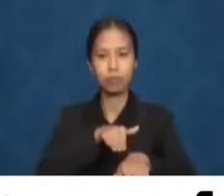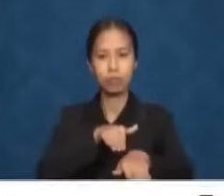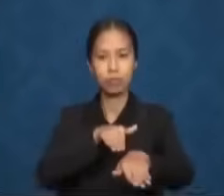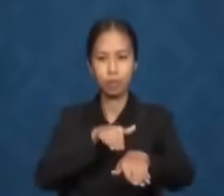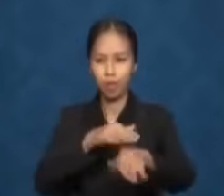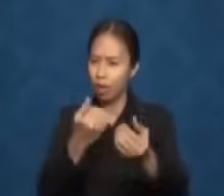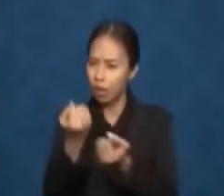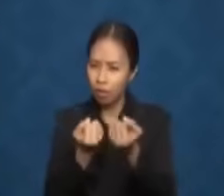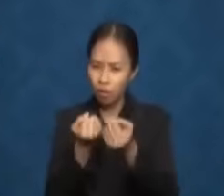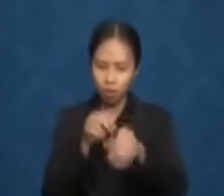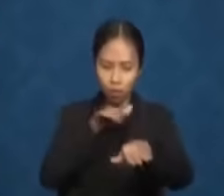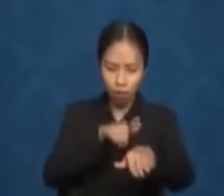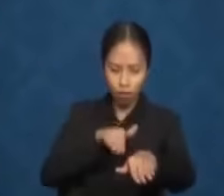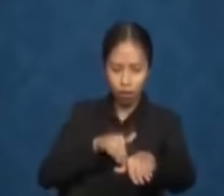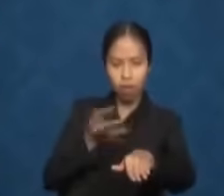ที่สั้นมาก